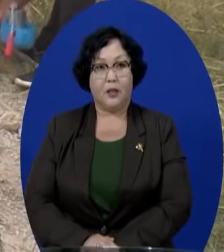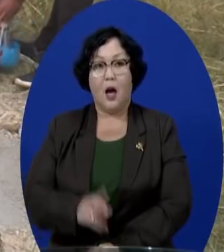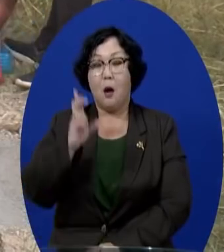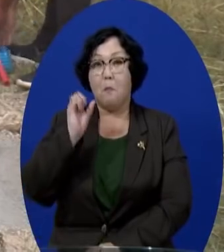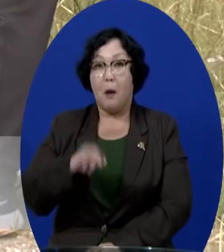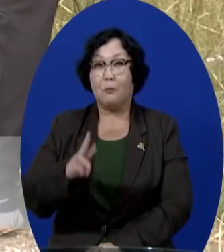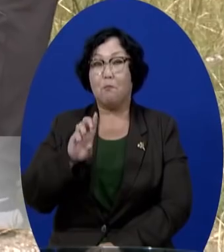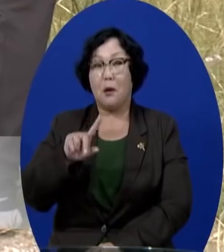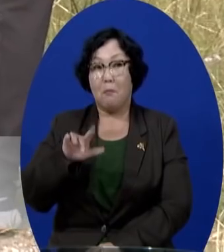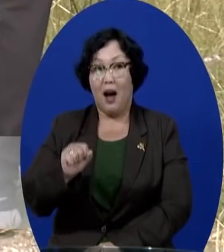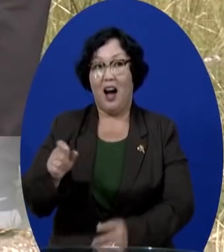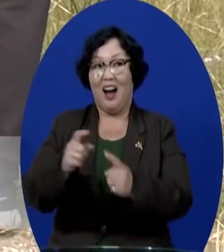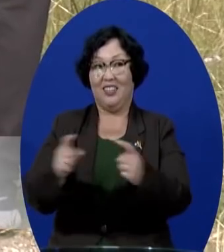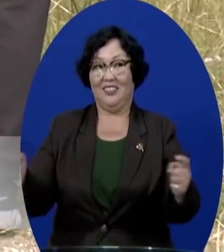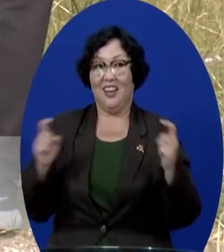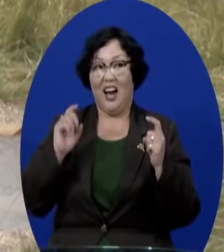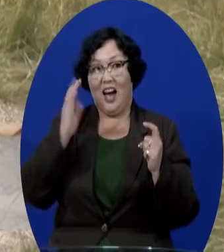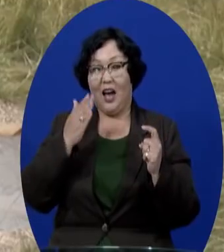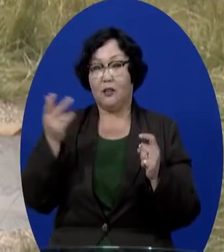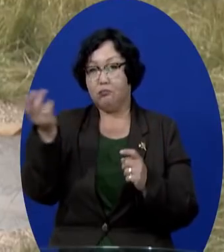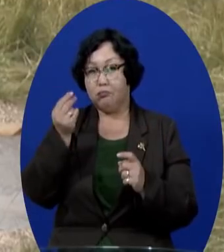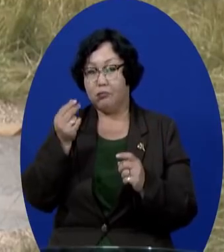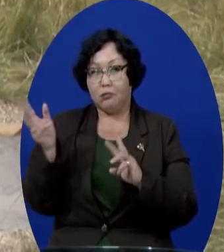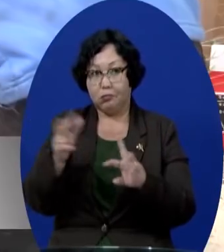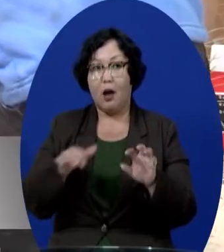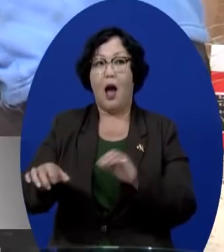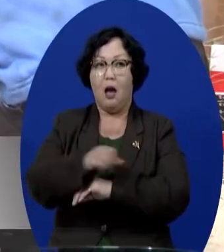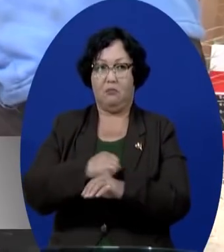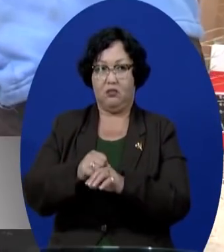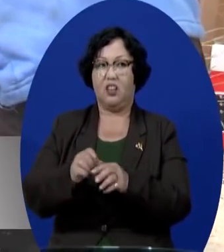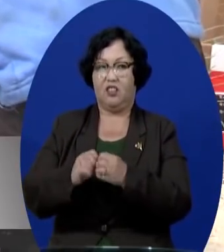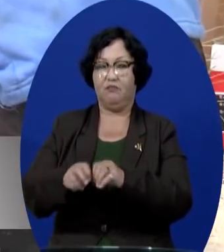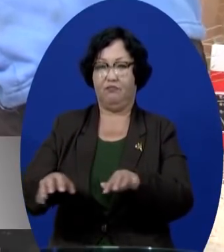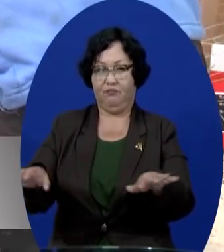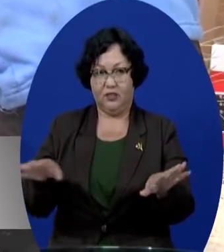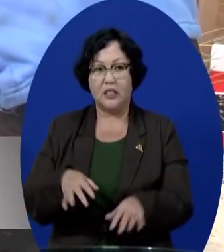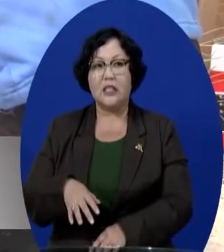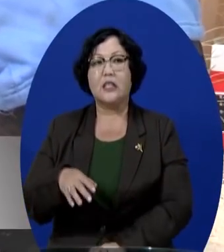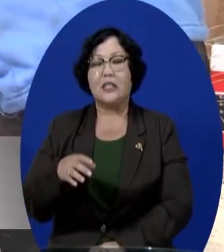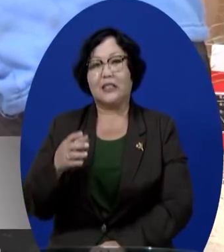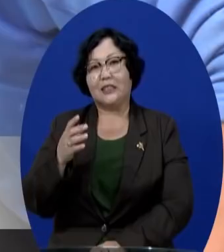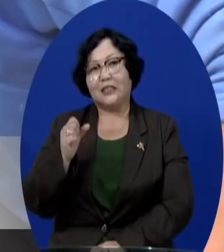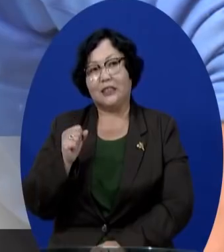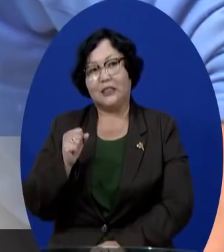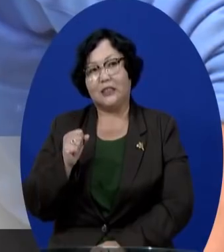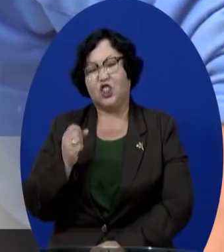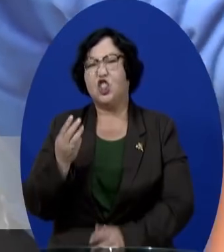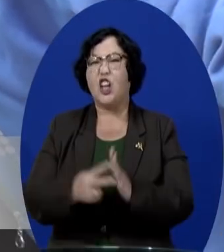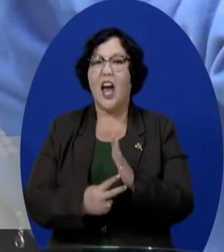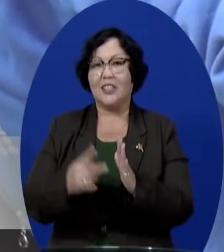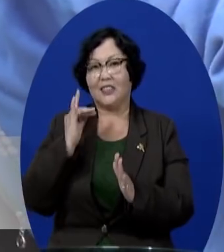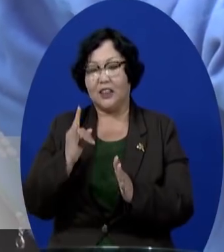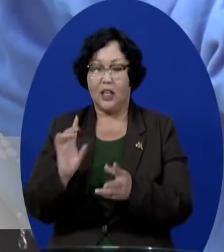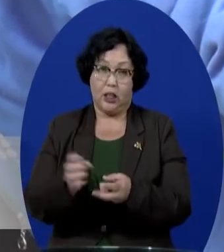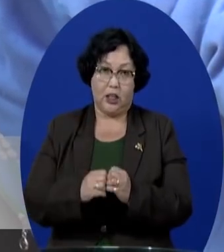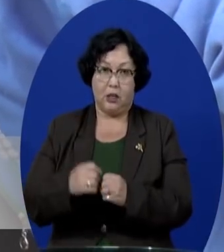Батбинба хашаа хаалган дээр зурх урлагийг сонирхон судлаж аймагта дэлгэрүүлжээ. Мөн эпокс савгаар ширээ сандал урлаж хэдийн өөрийн гэсэн захиалагч